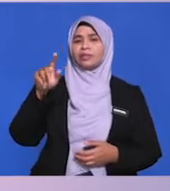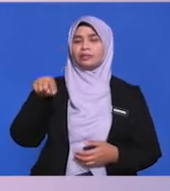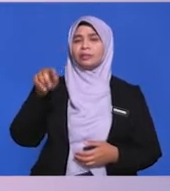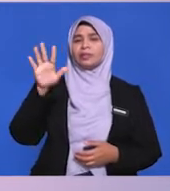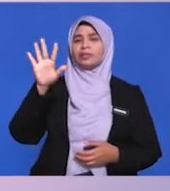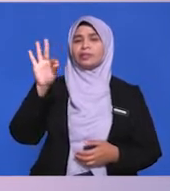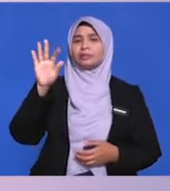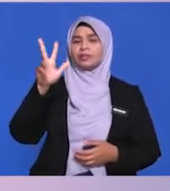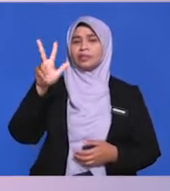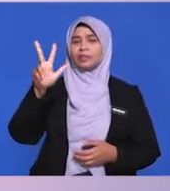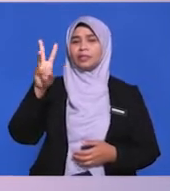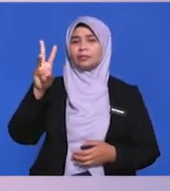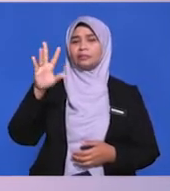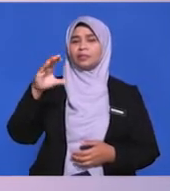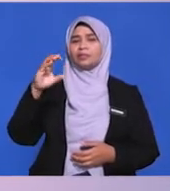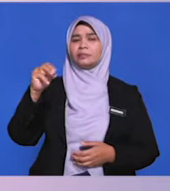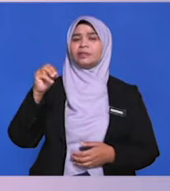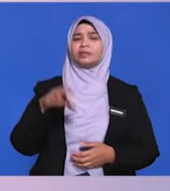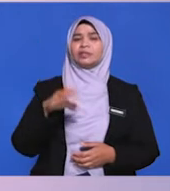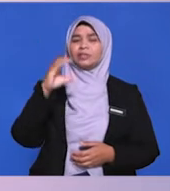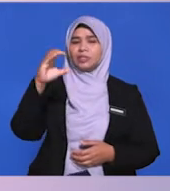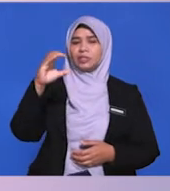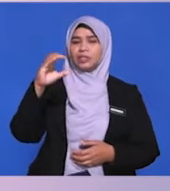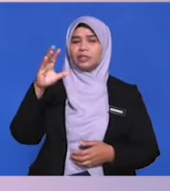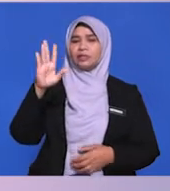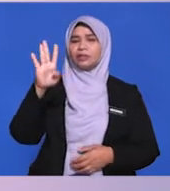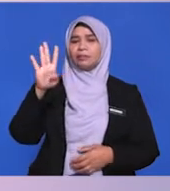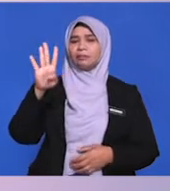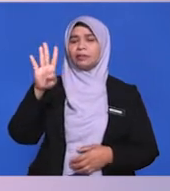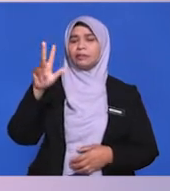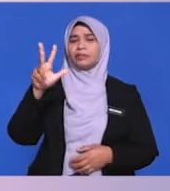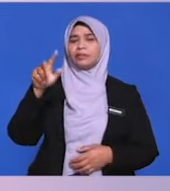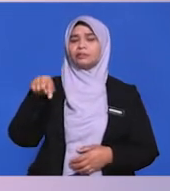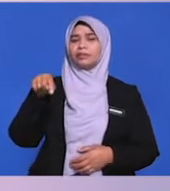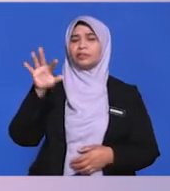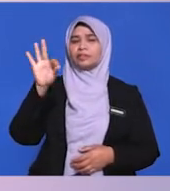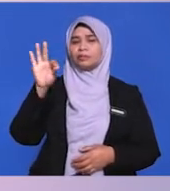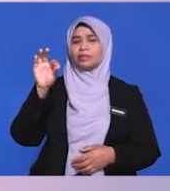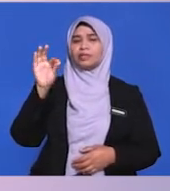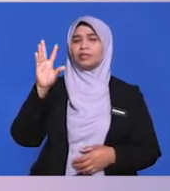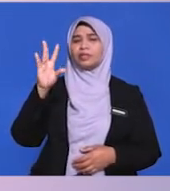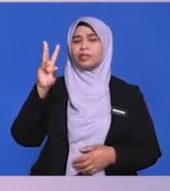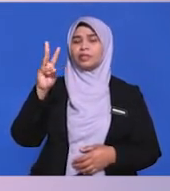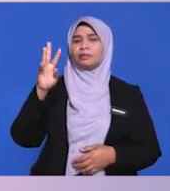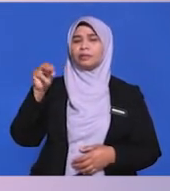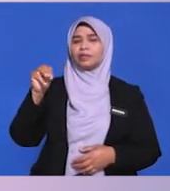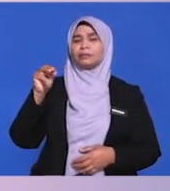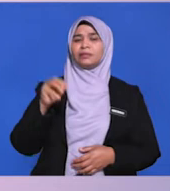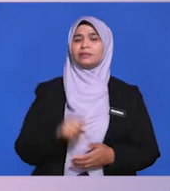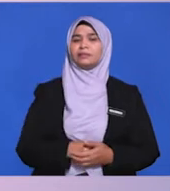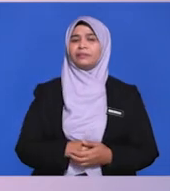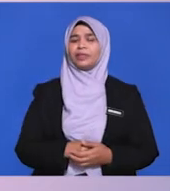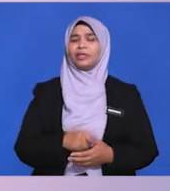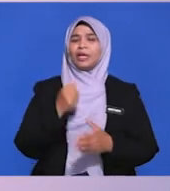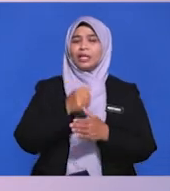9 6 cm padu c43 40-an 96 ditepati